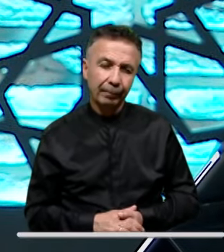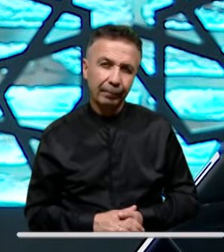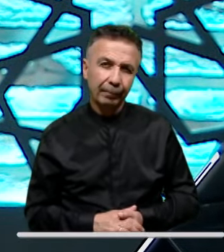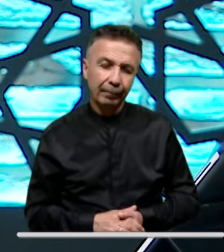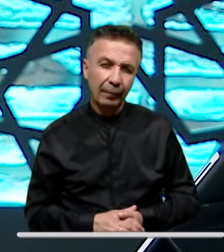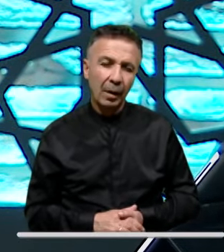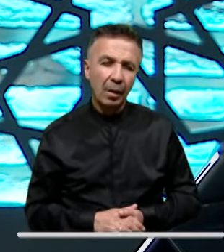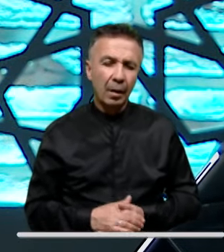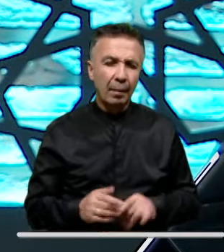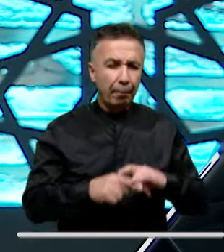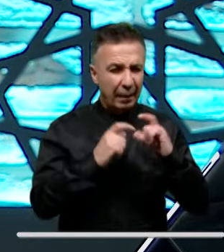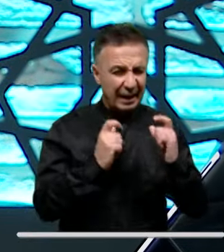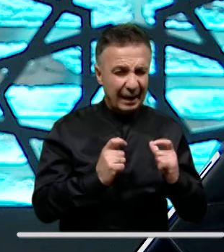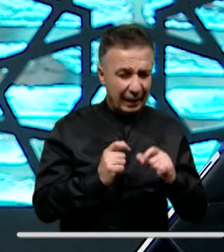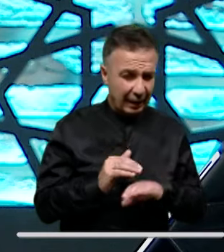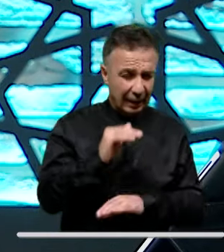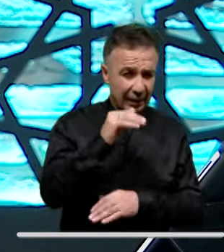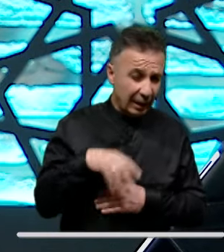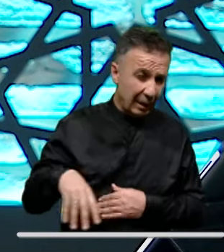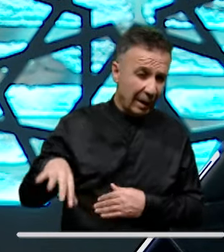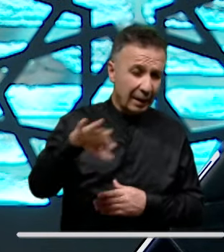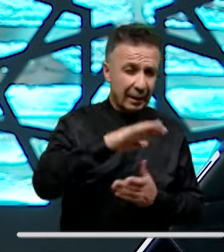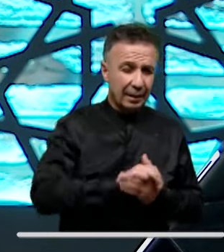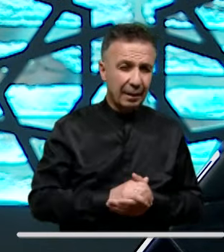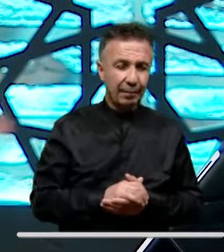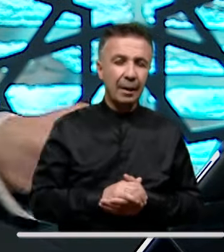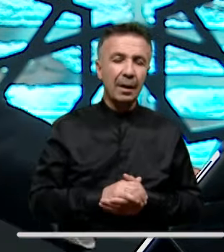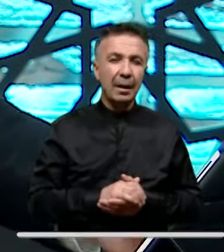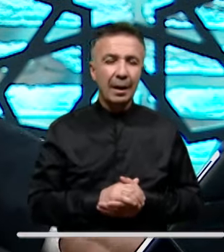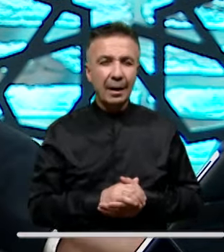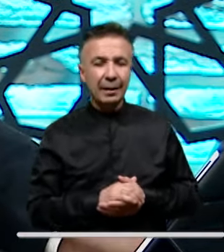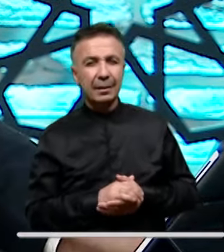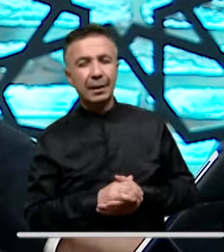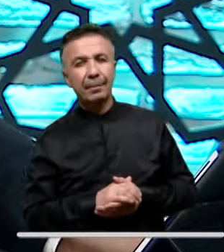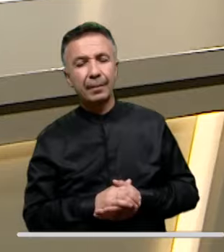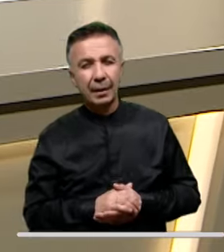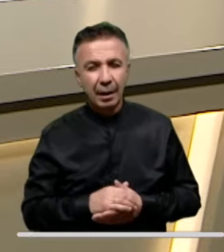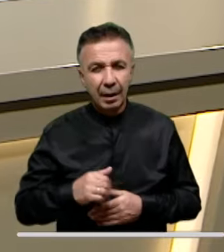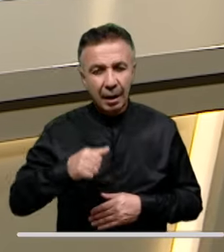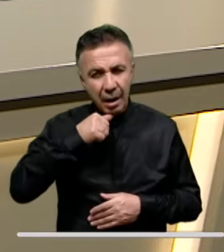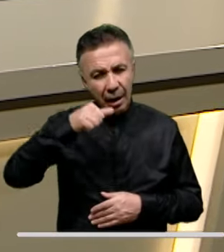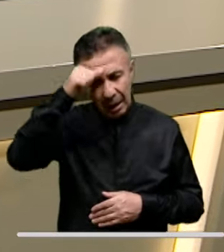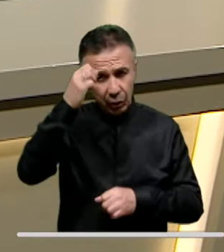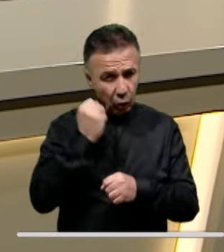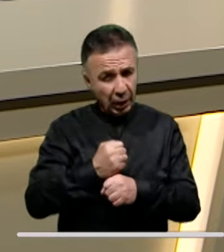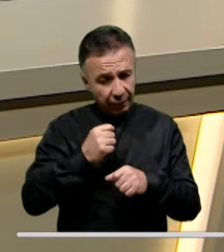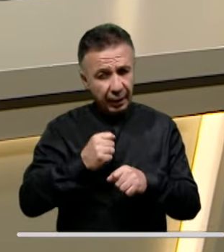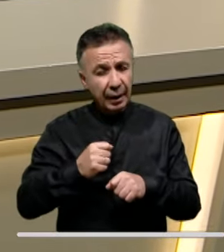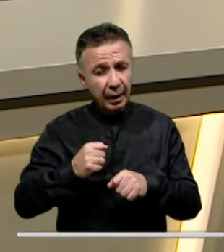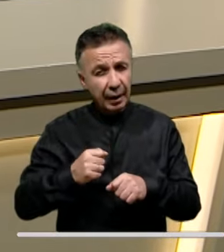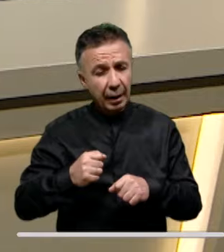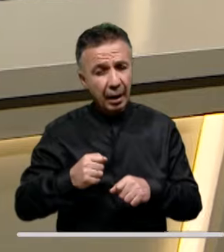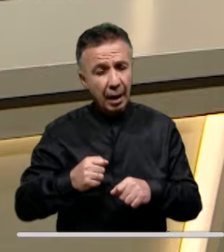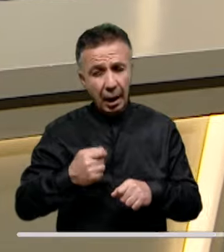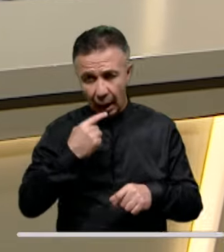o topraklarda yaşayan herkes de hadi ben bu sene hacı ibadetimi yerine getireyim deyip Suudi Arabistan'ın farklı bir bölgesinden